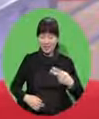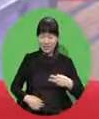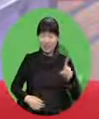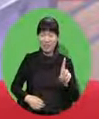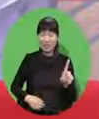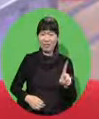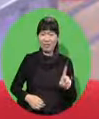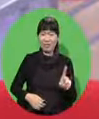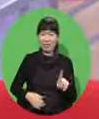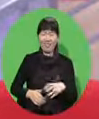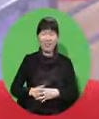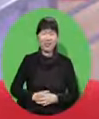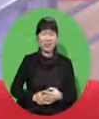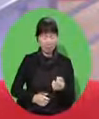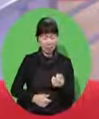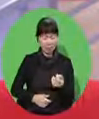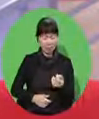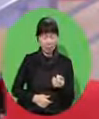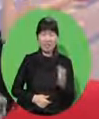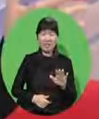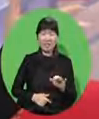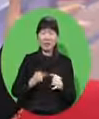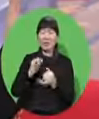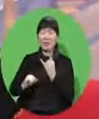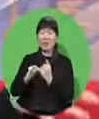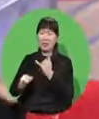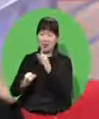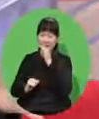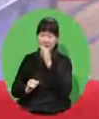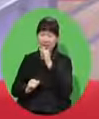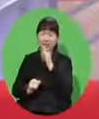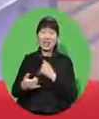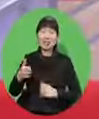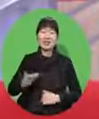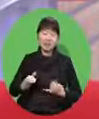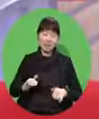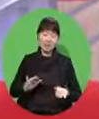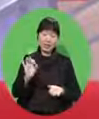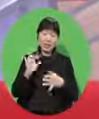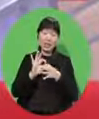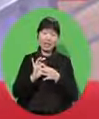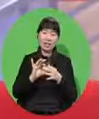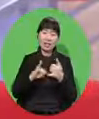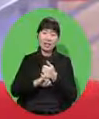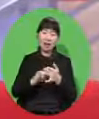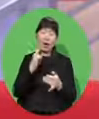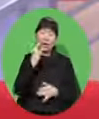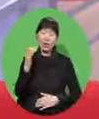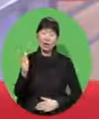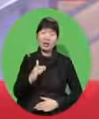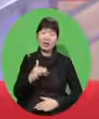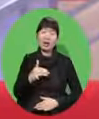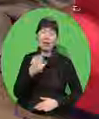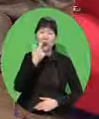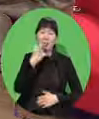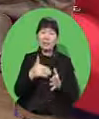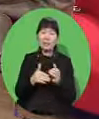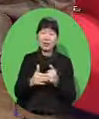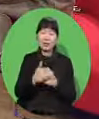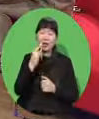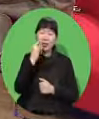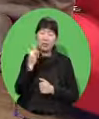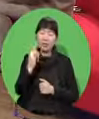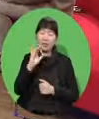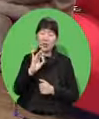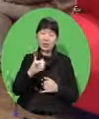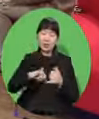그러니까. 근데 그 아이들이 그런 돈과 관련된 약속은 엄마 아빠에게 또 배우기도 하는데 그렇죠. 네. 그렇죠. 엄마 아빠가 돈과